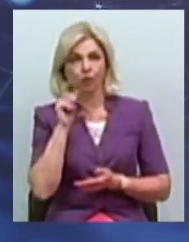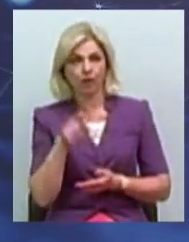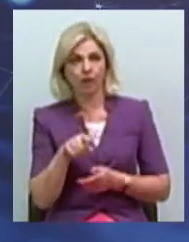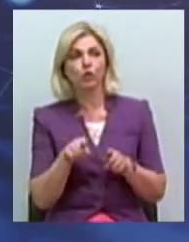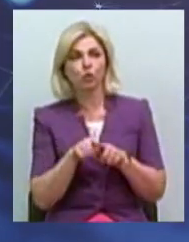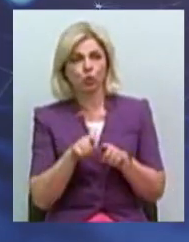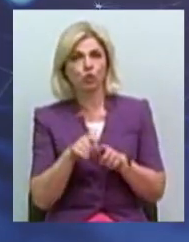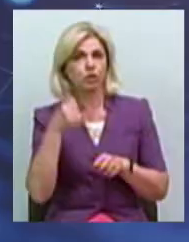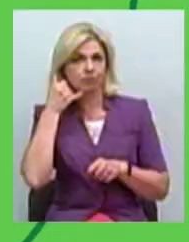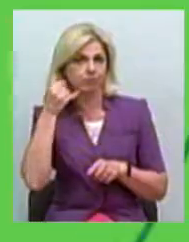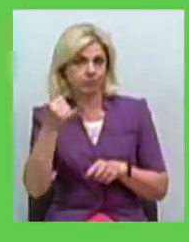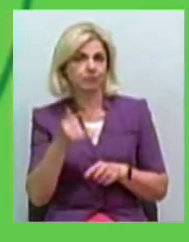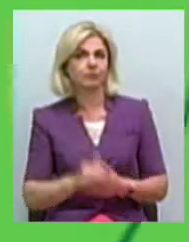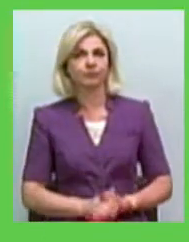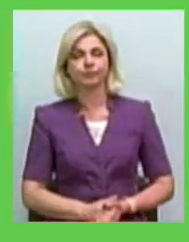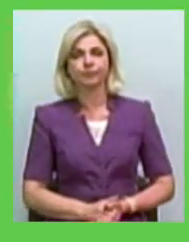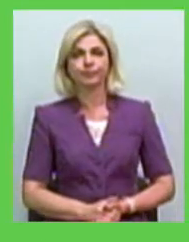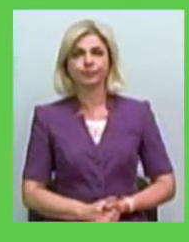запис телефоном.